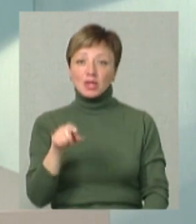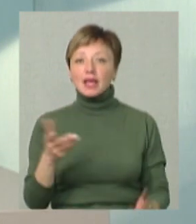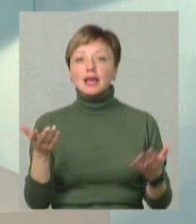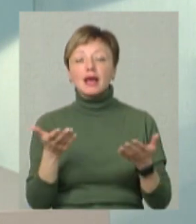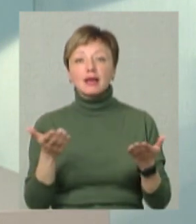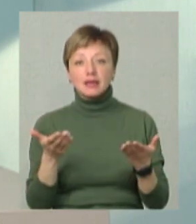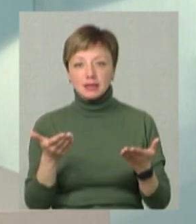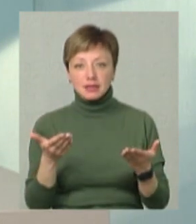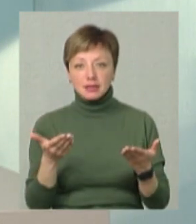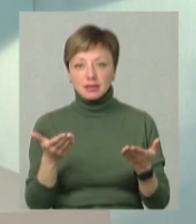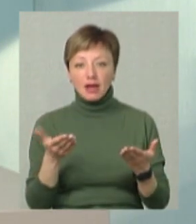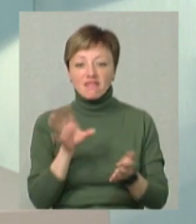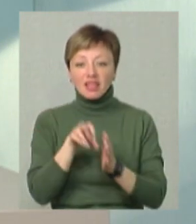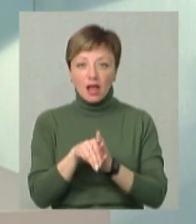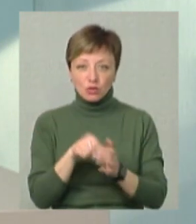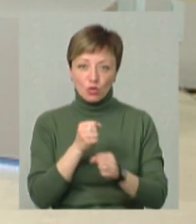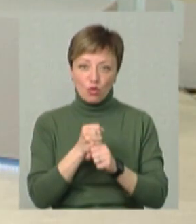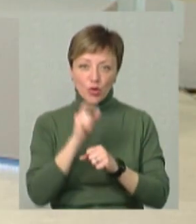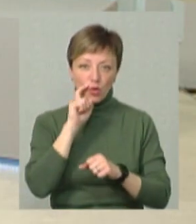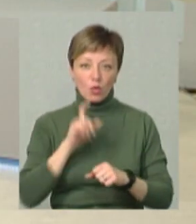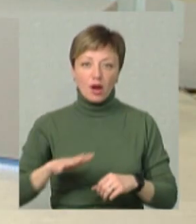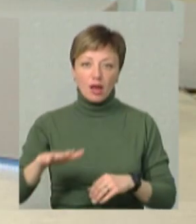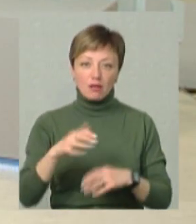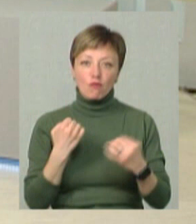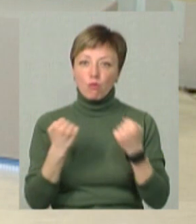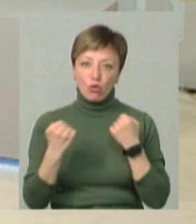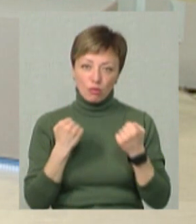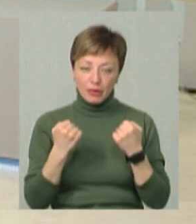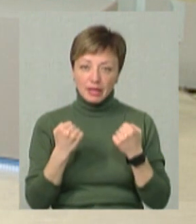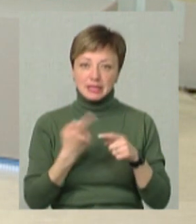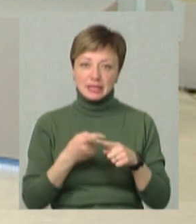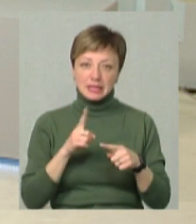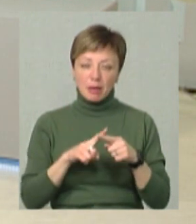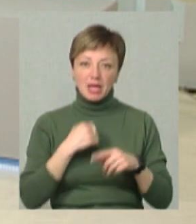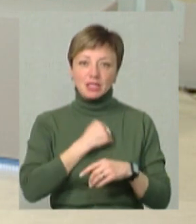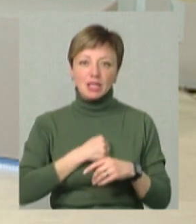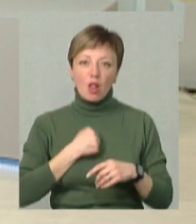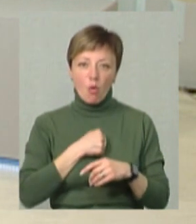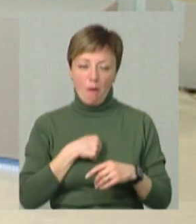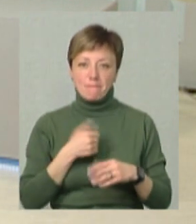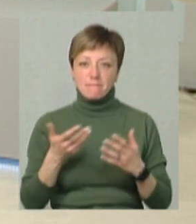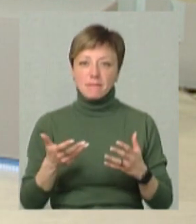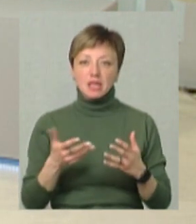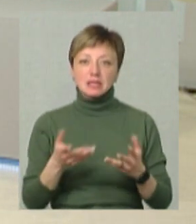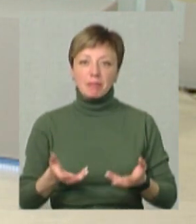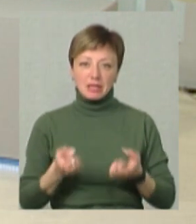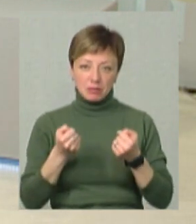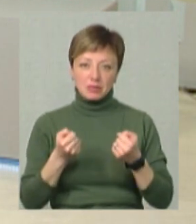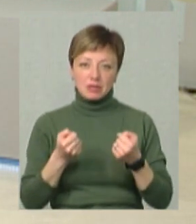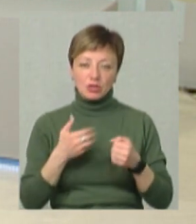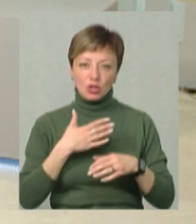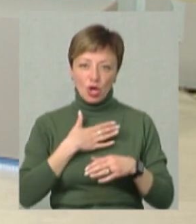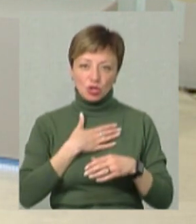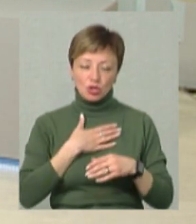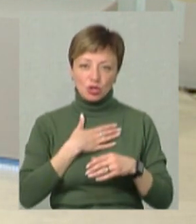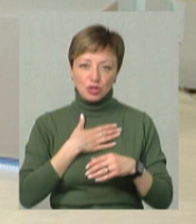який внесок робить Україна в боротьбі із цим злом за підтримки, звісно,